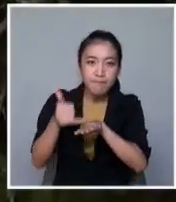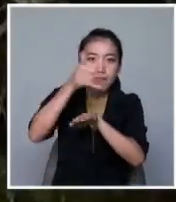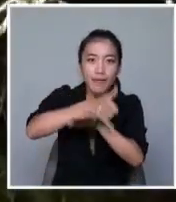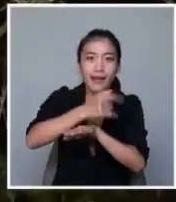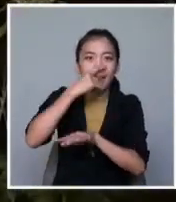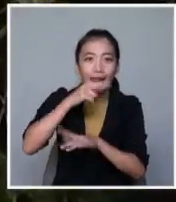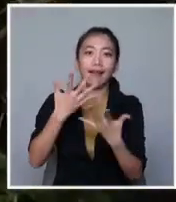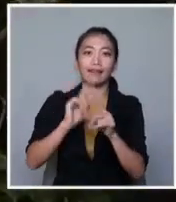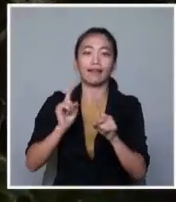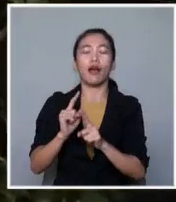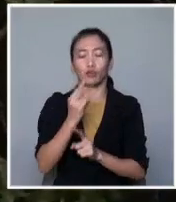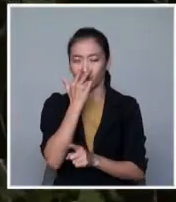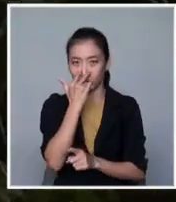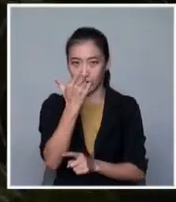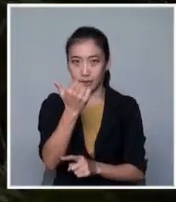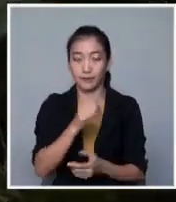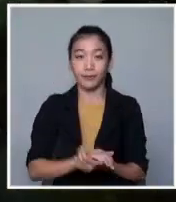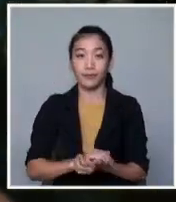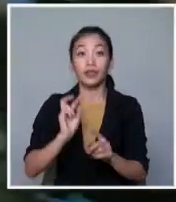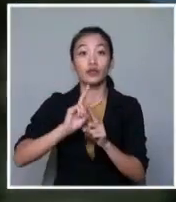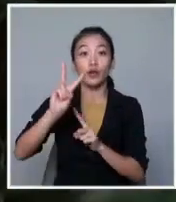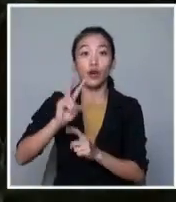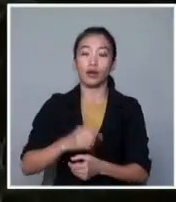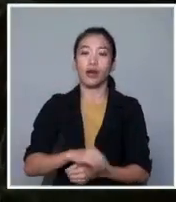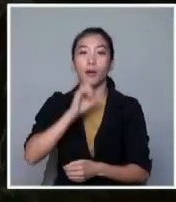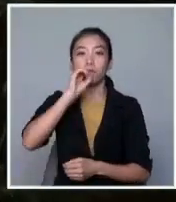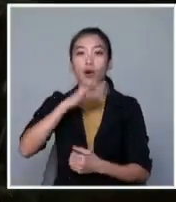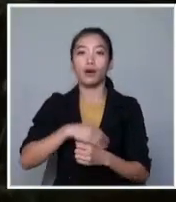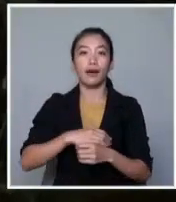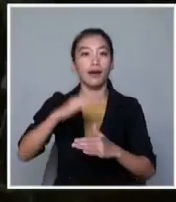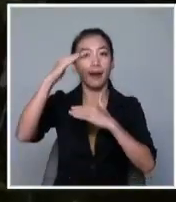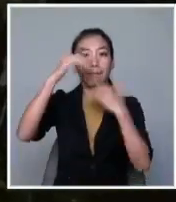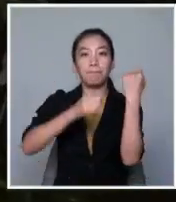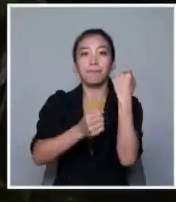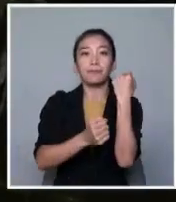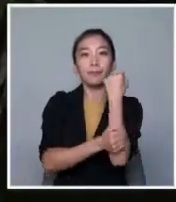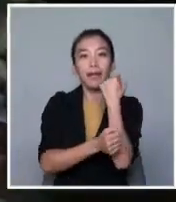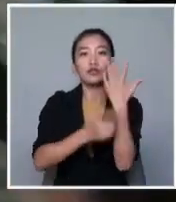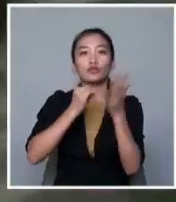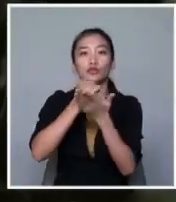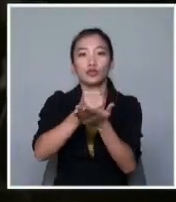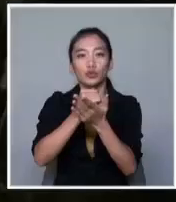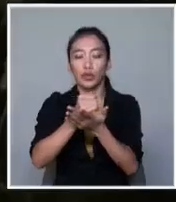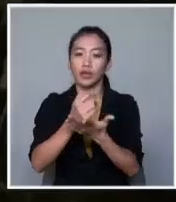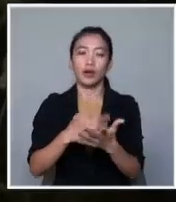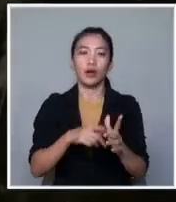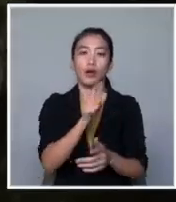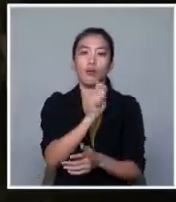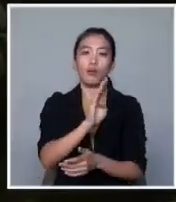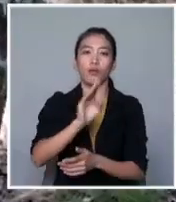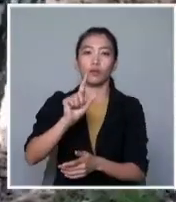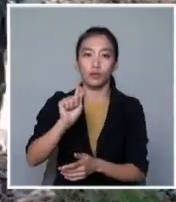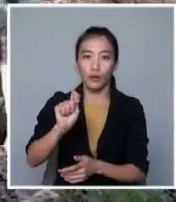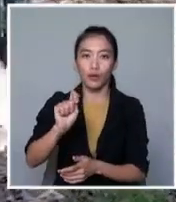เรื่องที่ 2ค่ะมีการแจ้งกำนันผู้ใหญ่บ้านผู้บริหารองค์กรปกครองส่วนท้องถิ่นอาสาสมัคร for